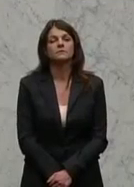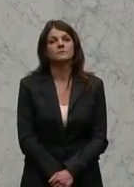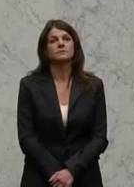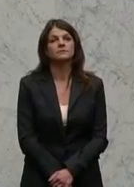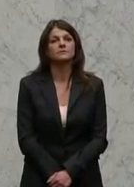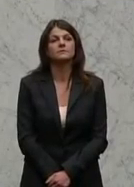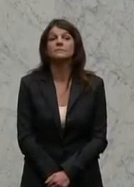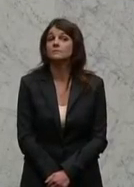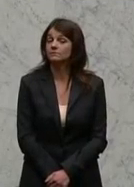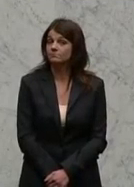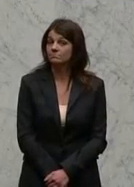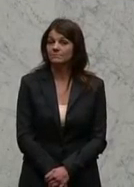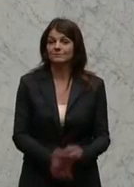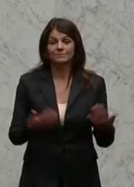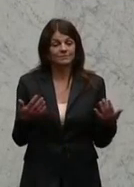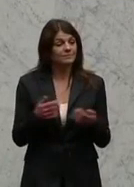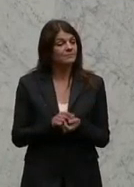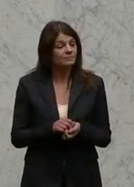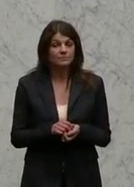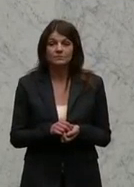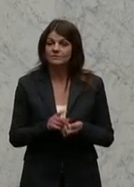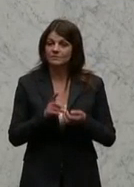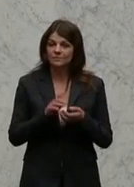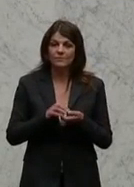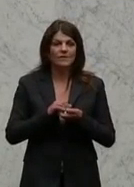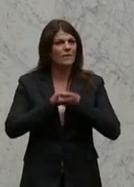Am Wort Maximilian Unterreiner von der SPÖ.